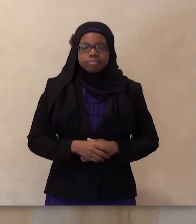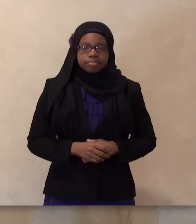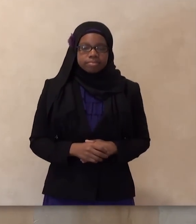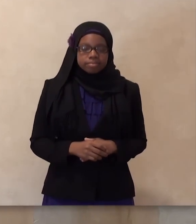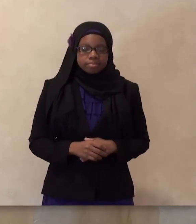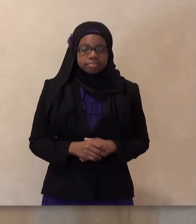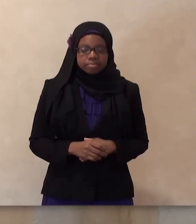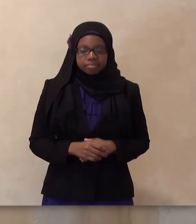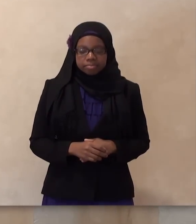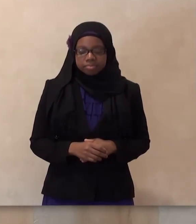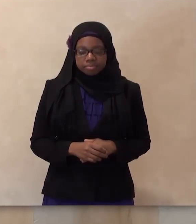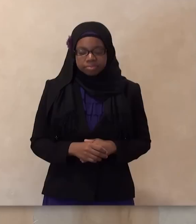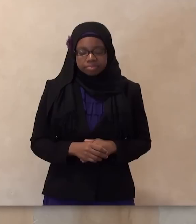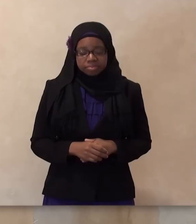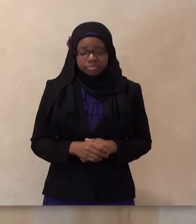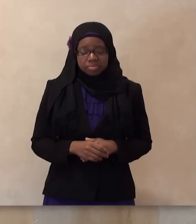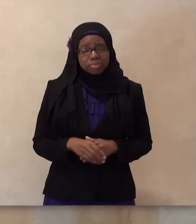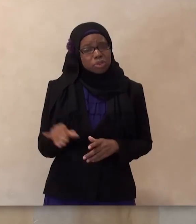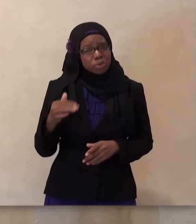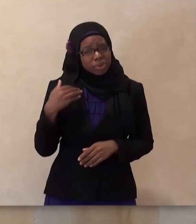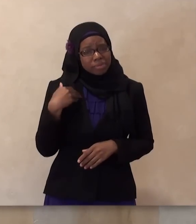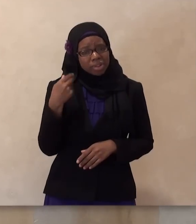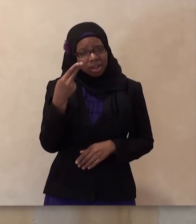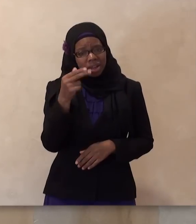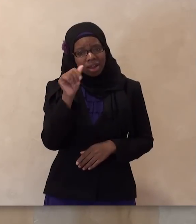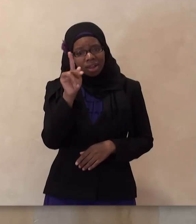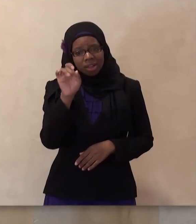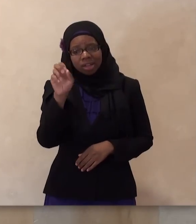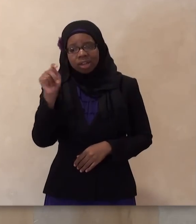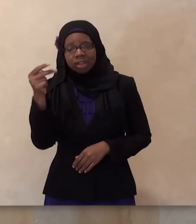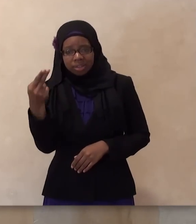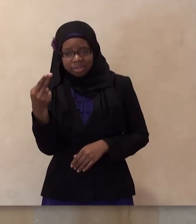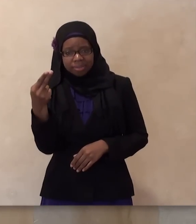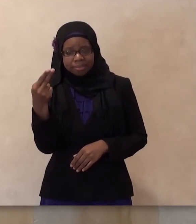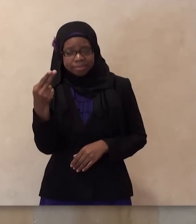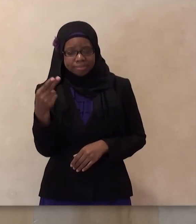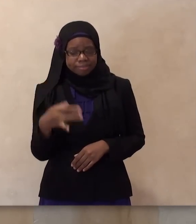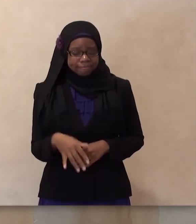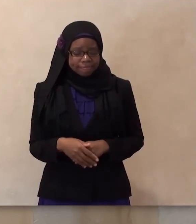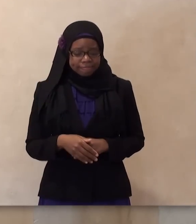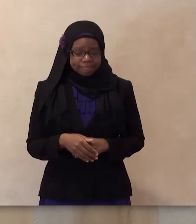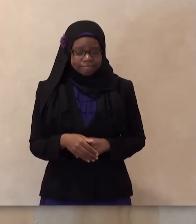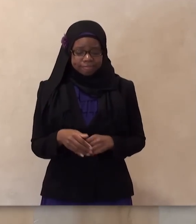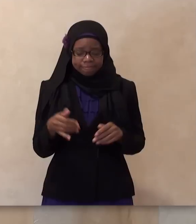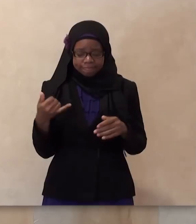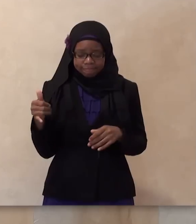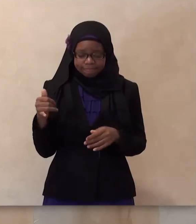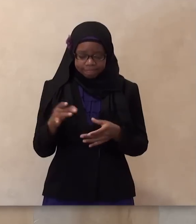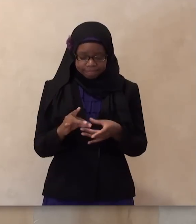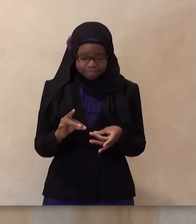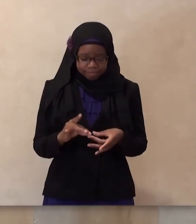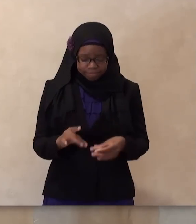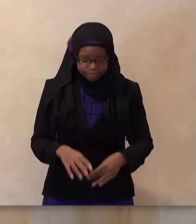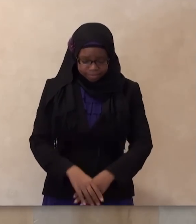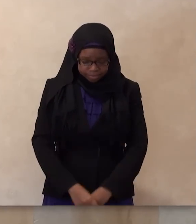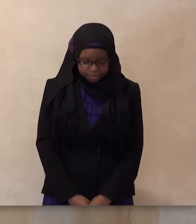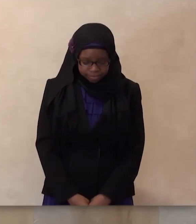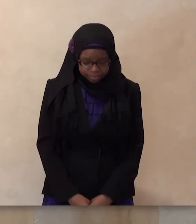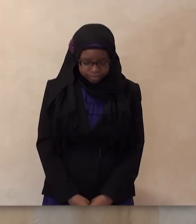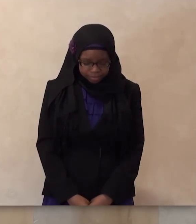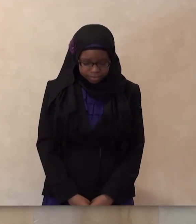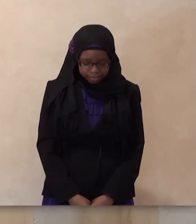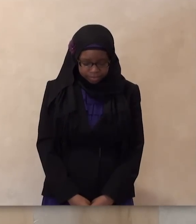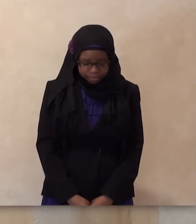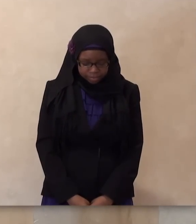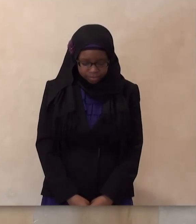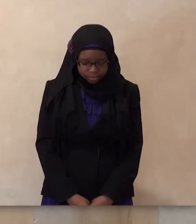You might have heard the hadith which is reported by Ibn Abbas radiallahu anhuma. He said, مُطِيرَ النَّاسُ عَلَىٰ عَهْدِ النَّبِي صلى الله عليه